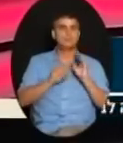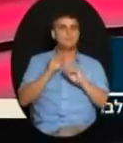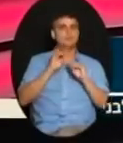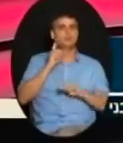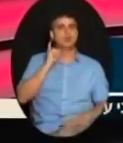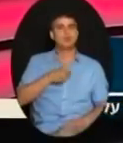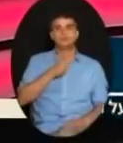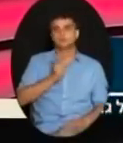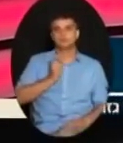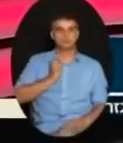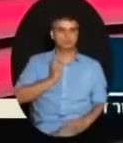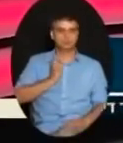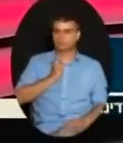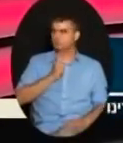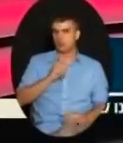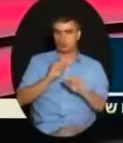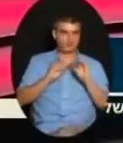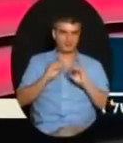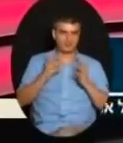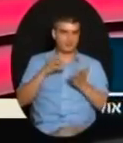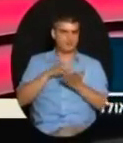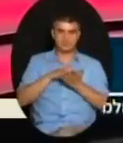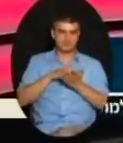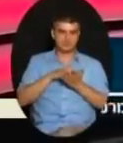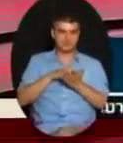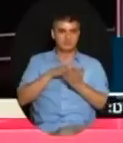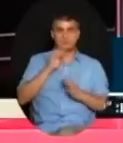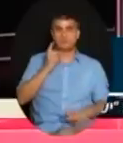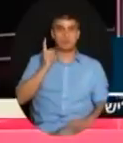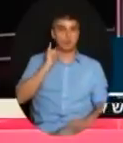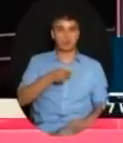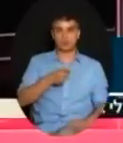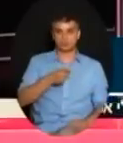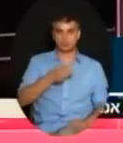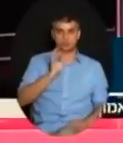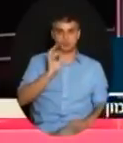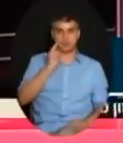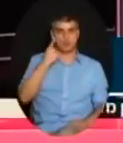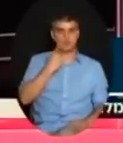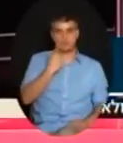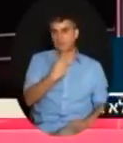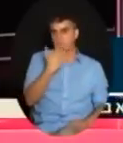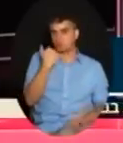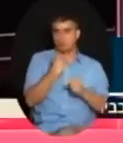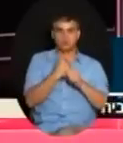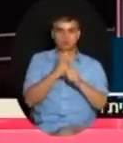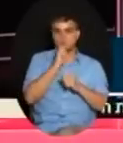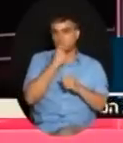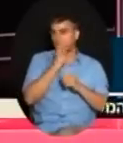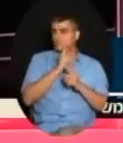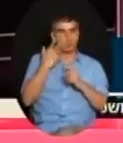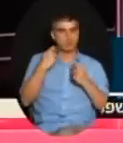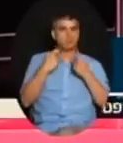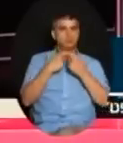של הענישה האישית הוא לא המרכיב המרכזי. אם הענישה של העבריין עצמו הייתה נעשית בחדרי חדרים ולא